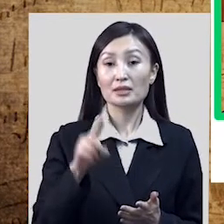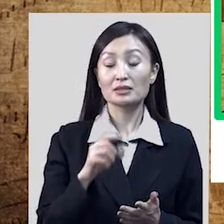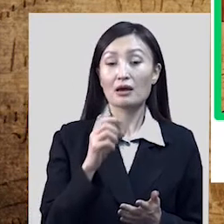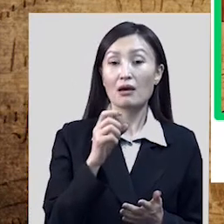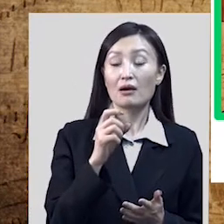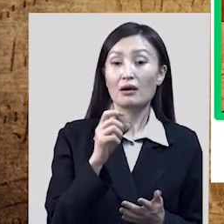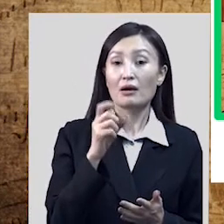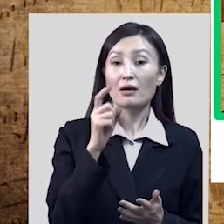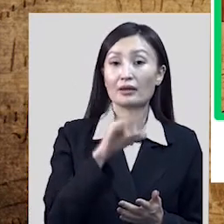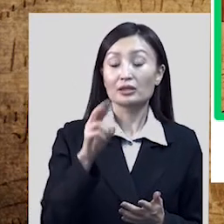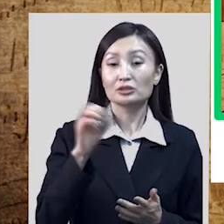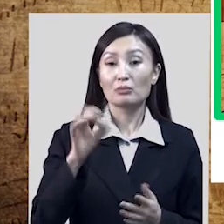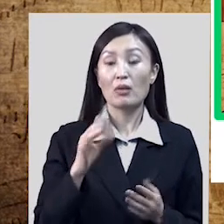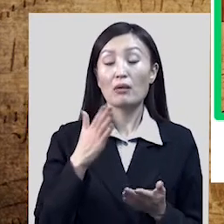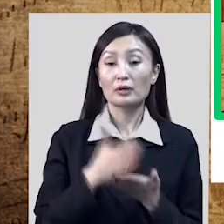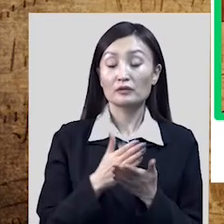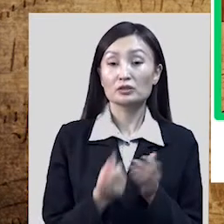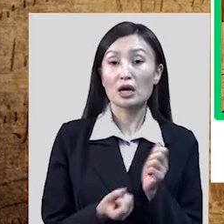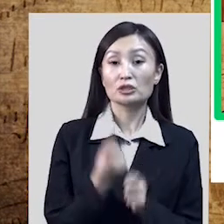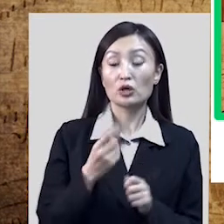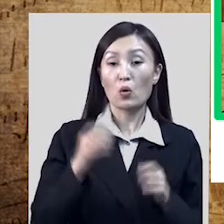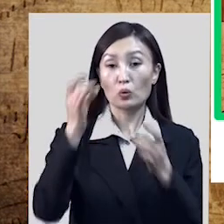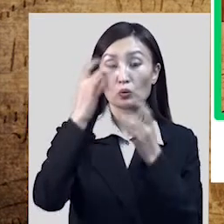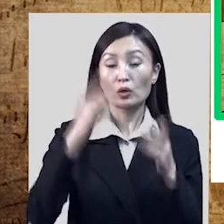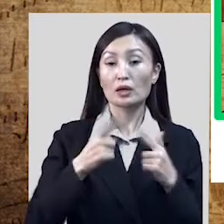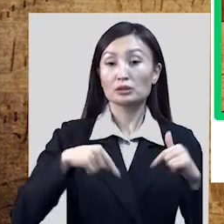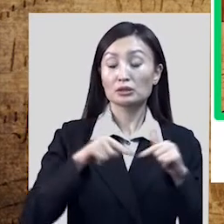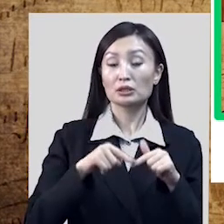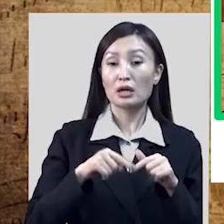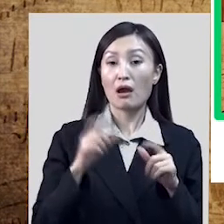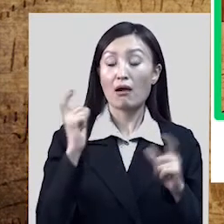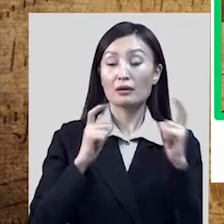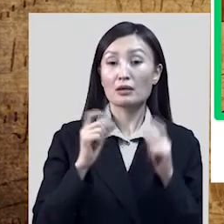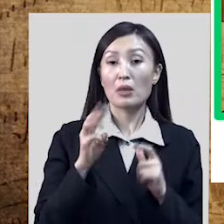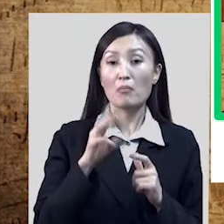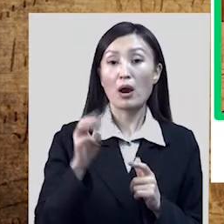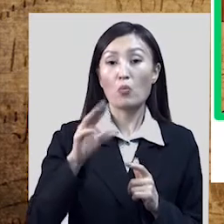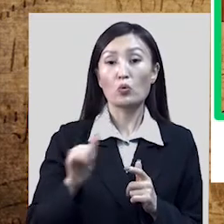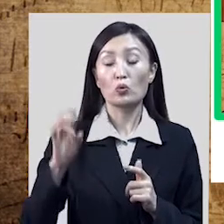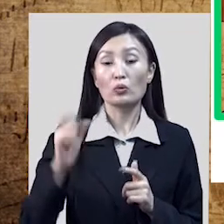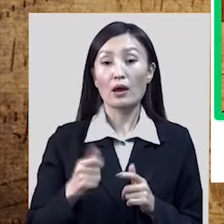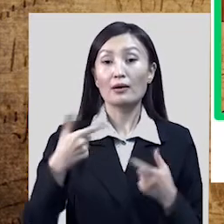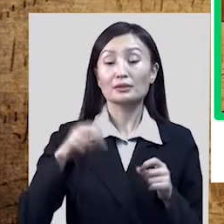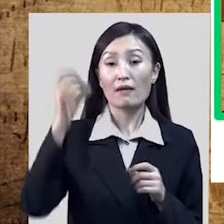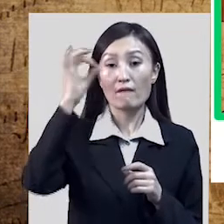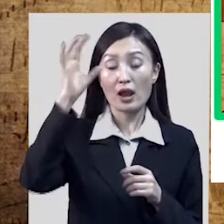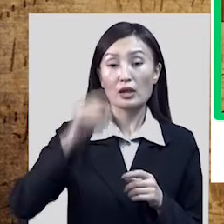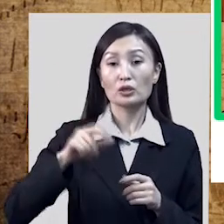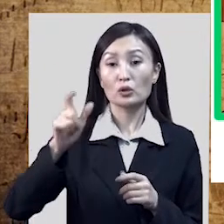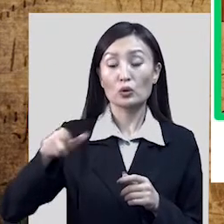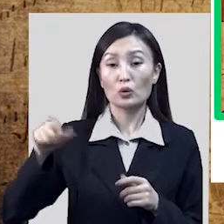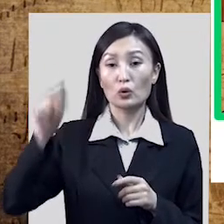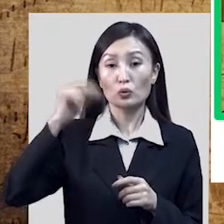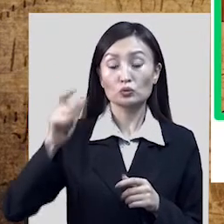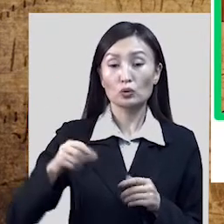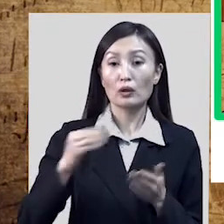превратились во всяких культуры харизме была организована а когда имя маму на где великие ученые пухе вносили свой вклад в